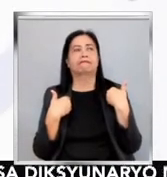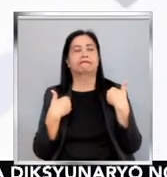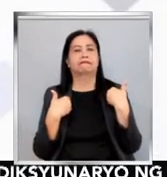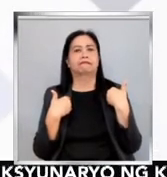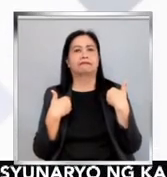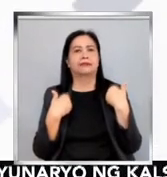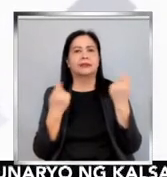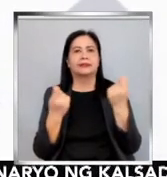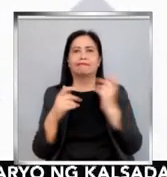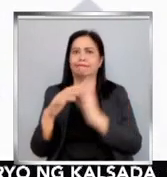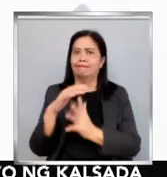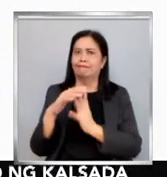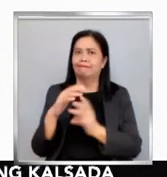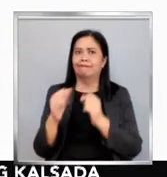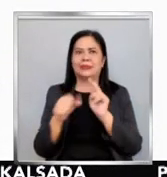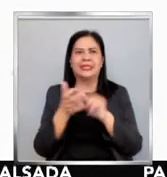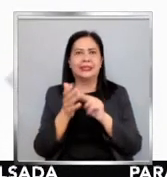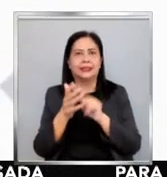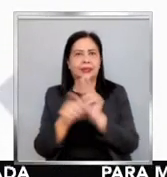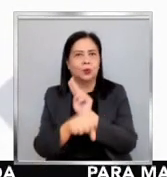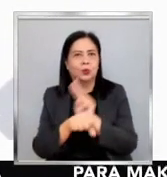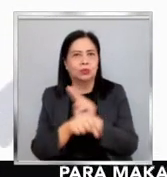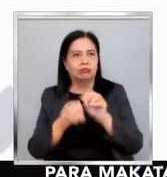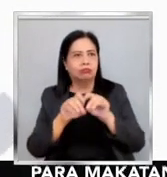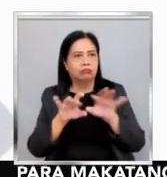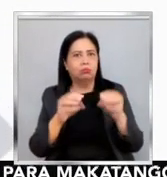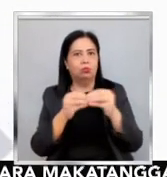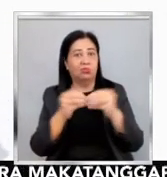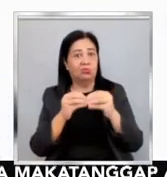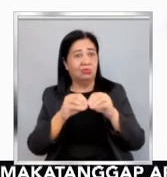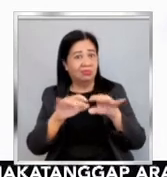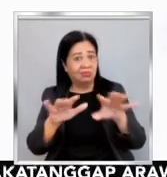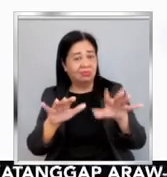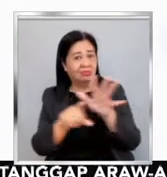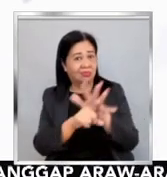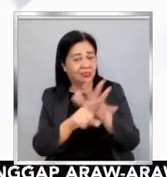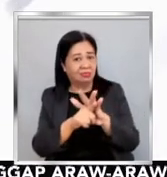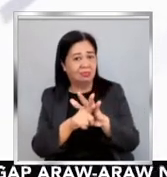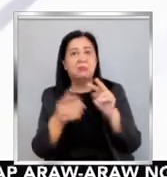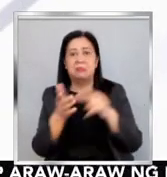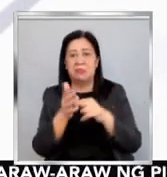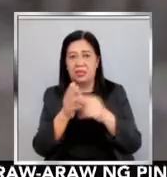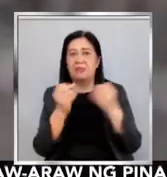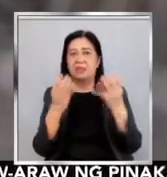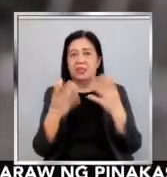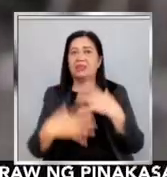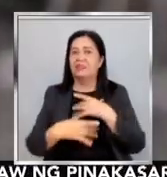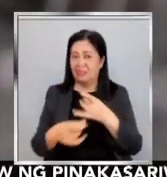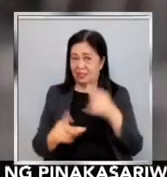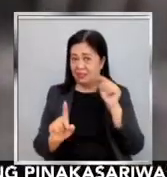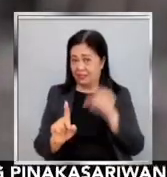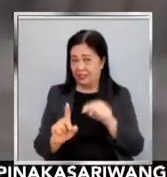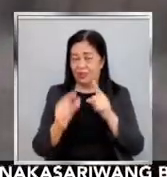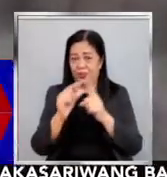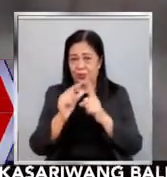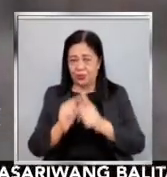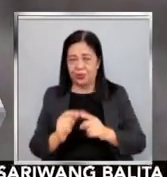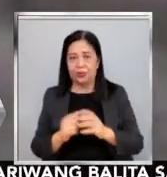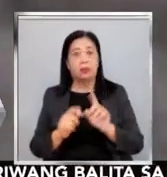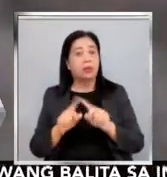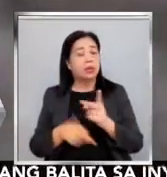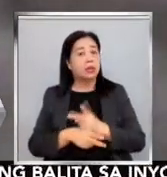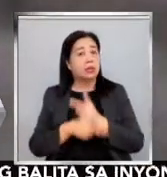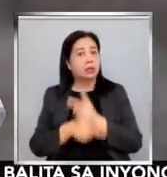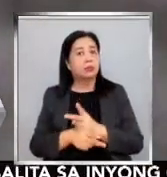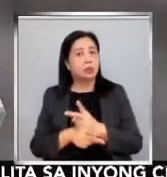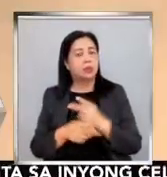pagtangkilik eh. So, lumalaganap pa, ibig sabihin, marami yung naaaliw. Pero ingat daw dahil kahit ang